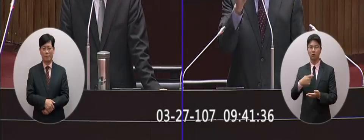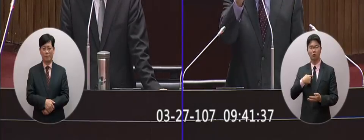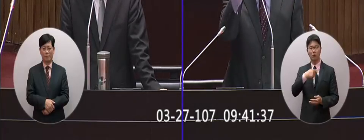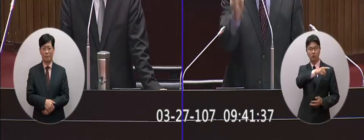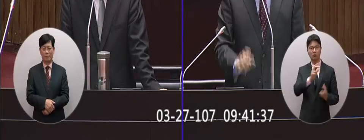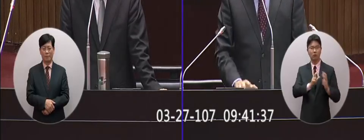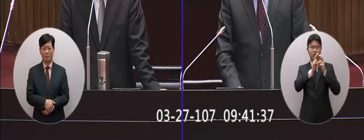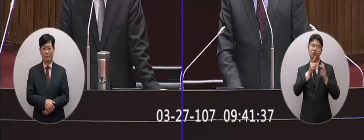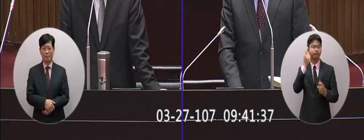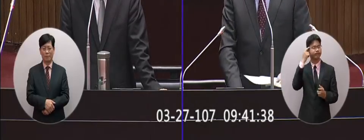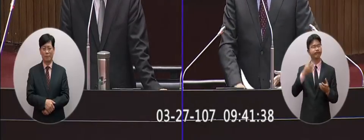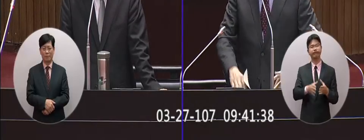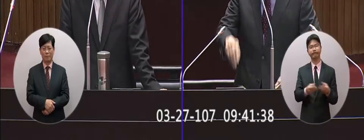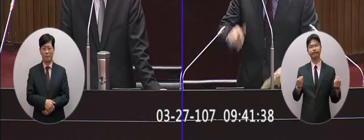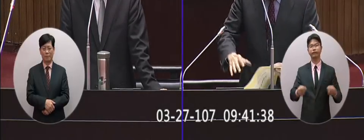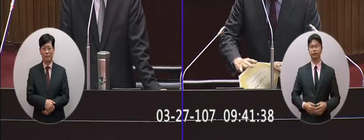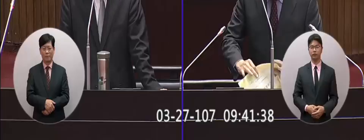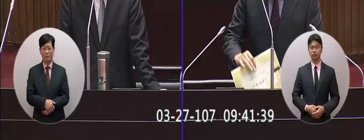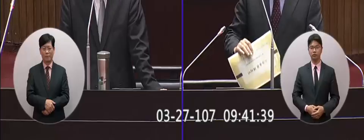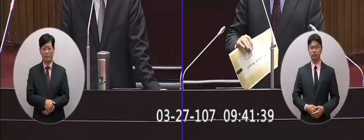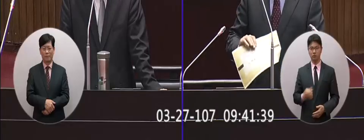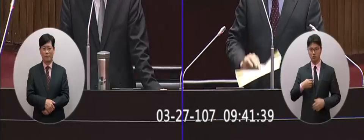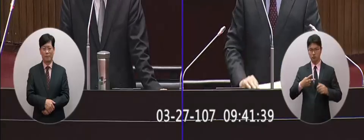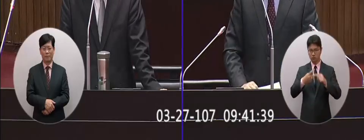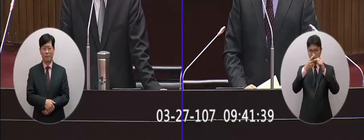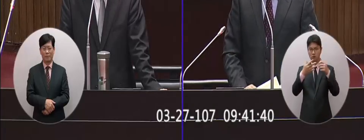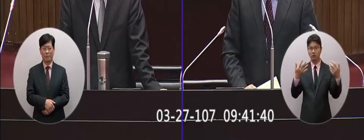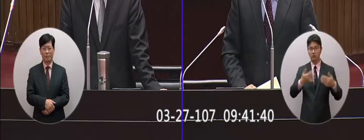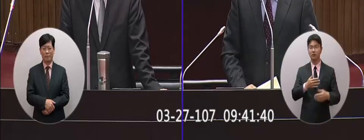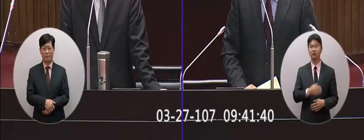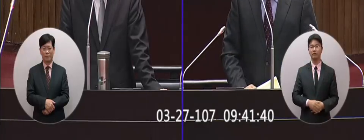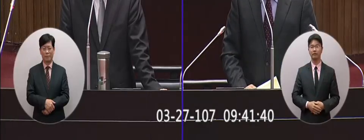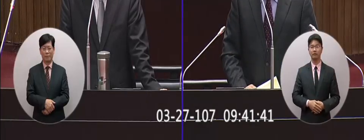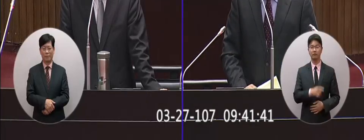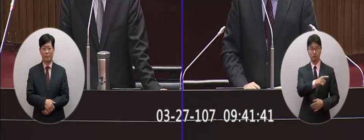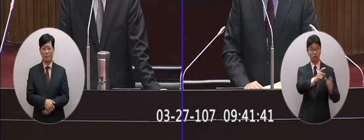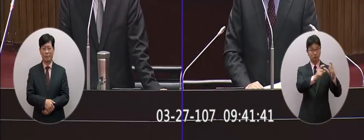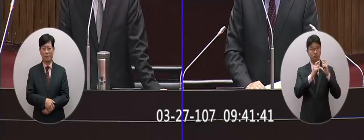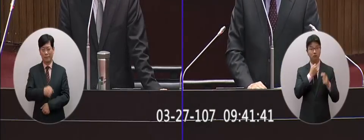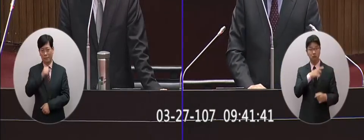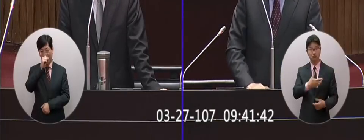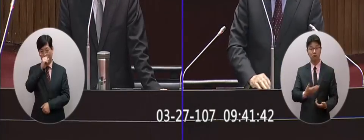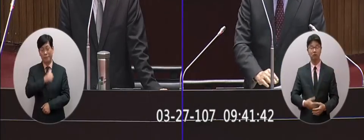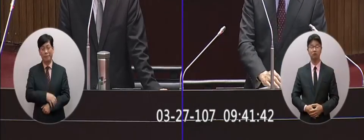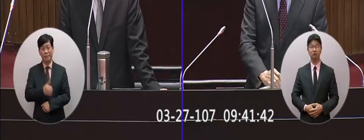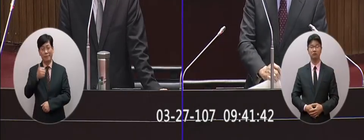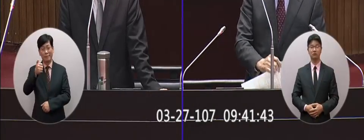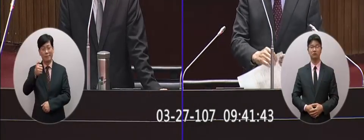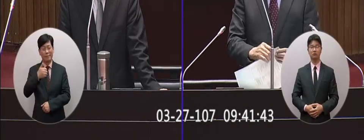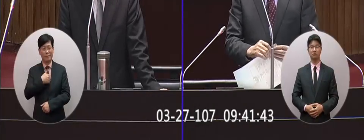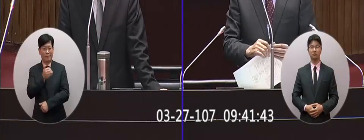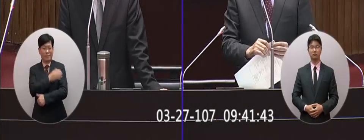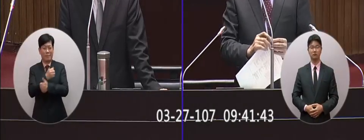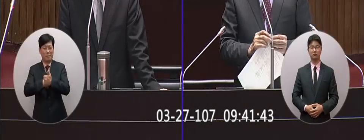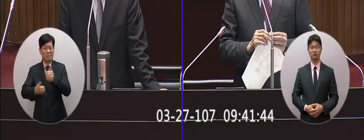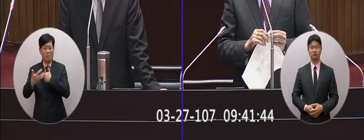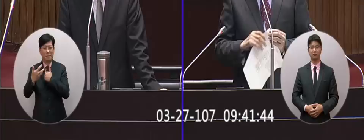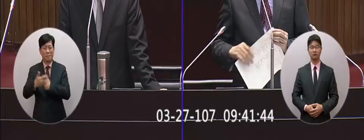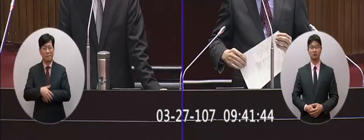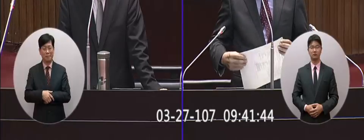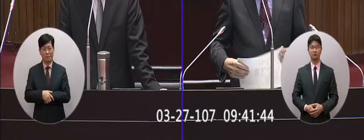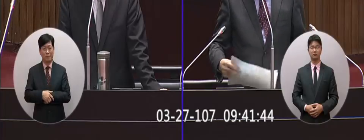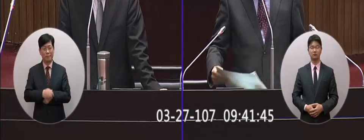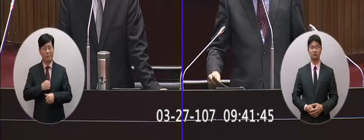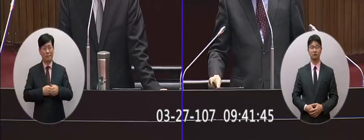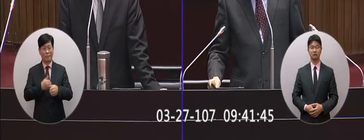问题来。好，我第二个问题，这个你要回答无？ 来好，那个感谢党委员哈，其